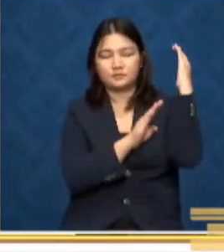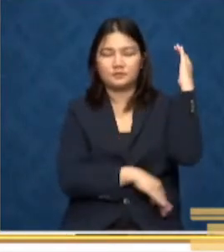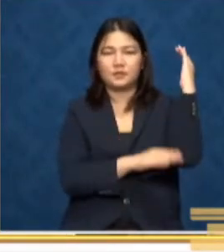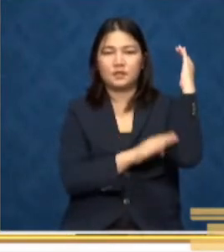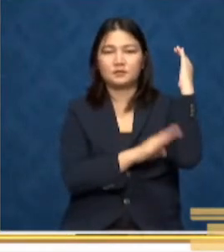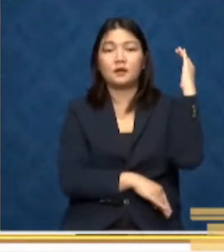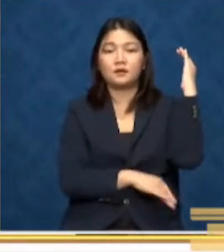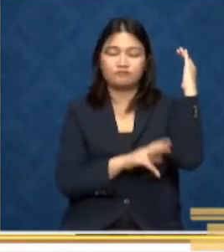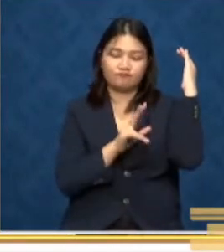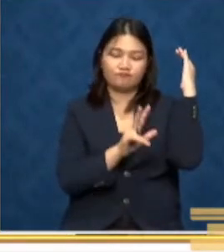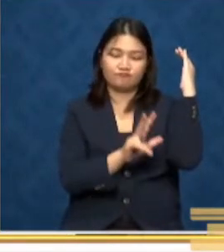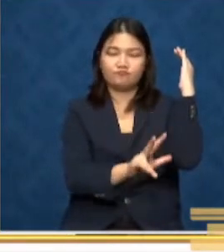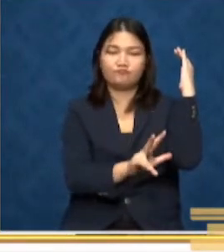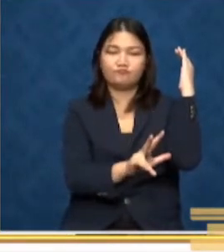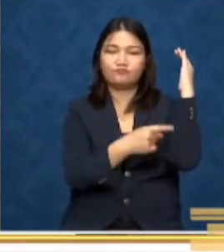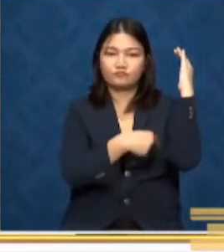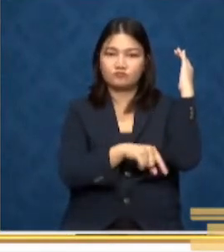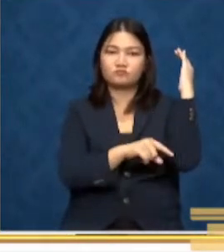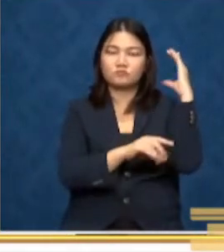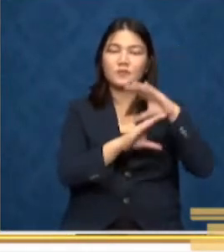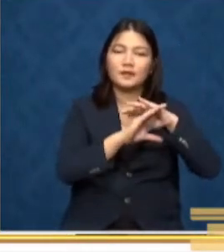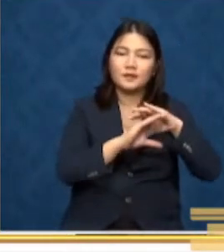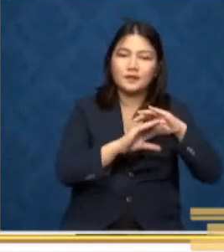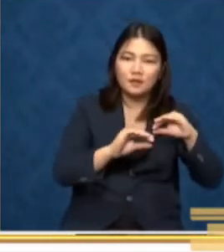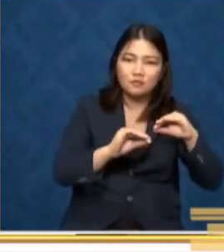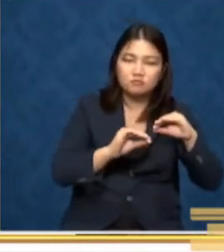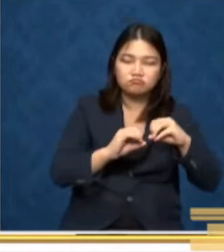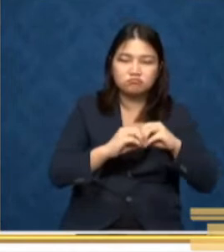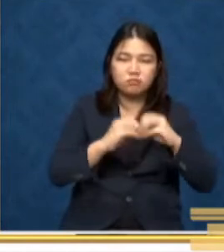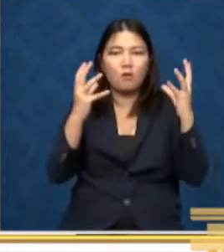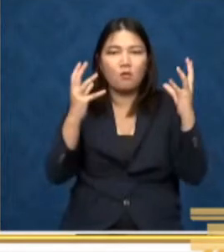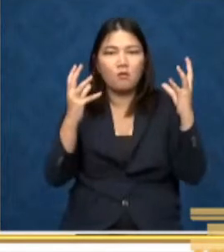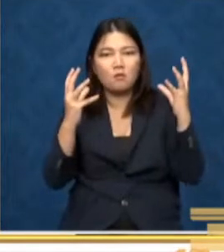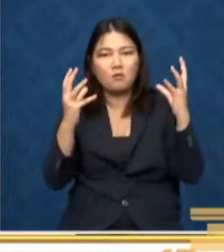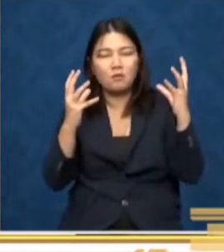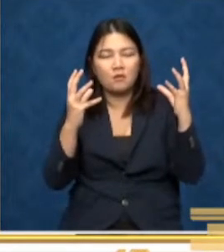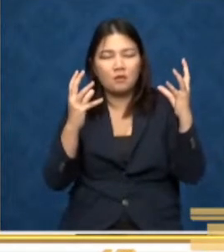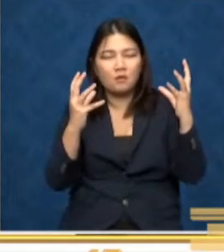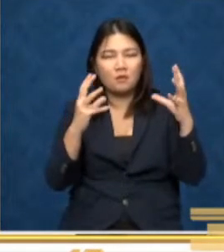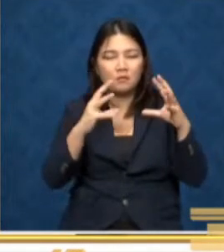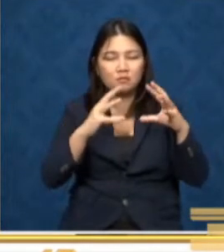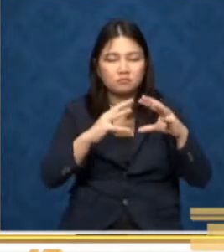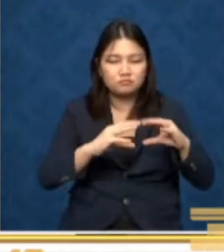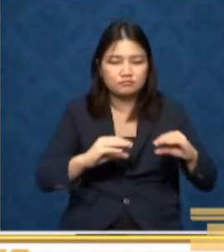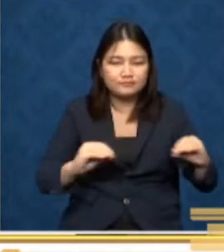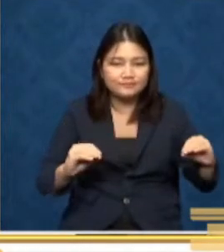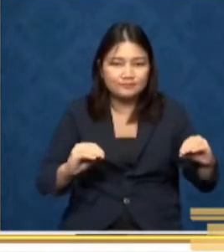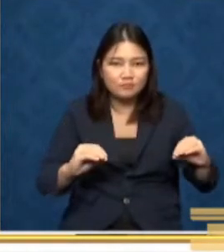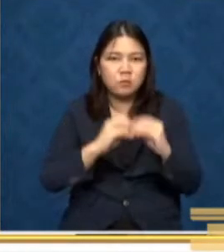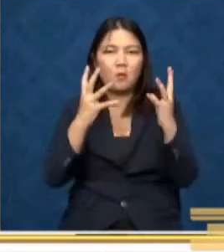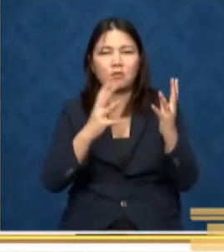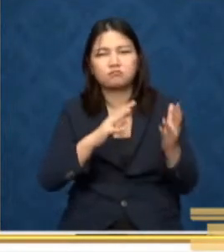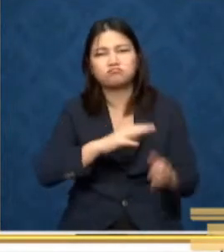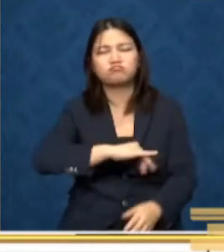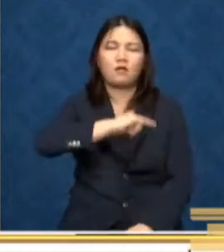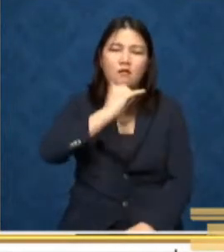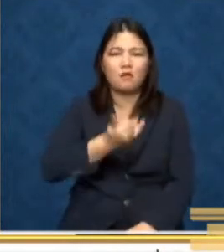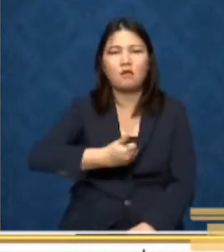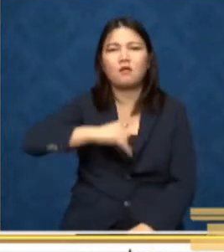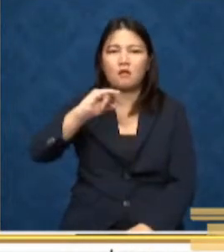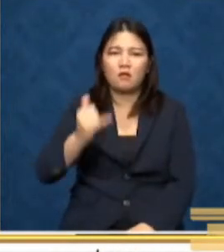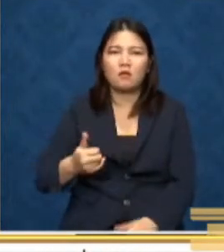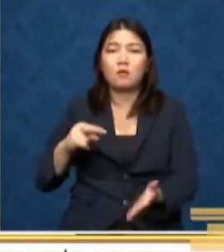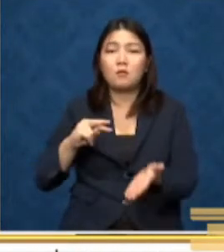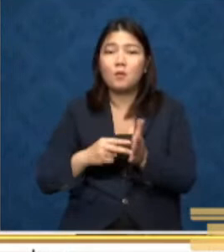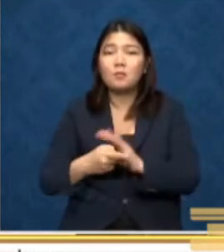ต้ก็คลี่คลายบ้างประทุบ้างลุ่มดอนๆเพราะเป็นการให้ยาที่ไม่ถูกวิ